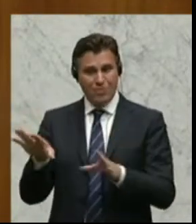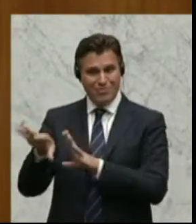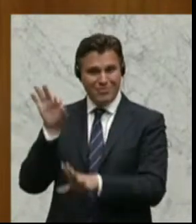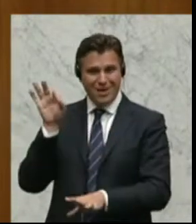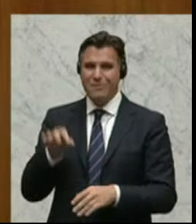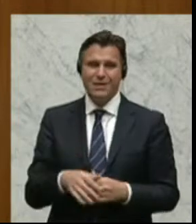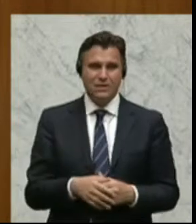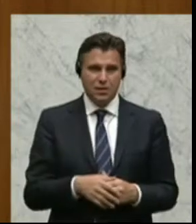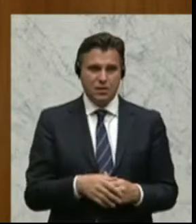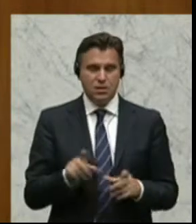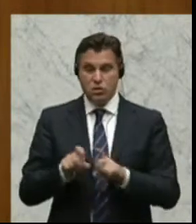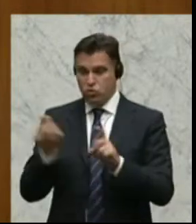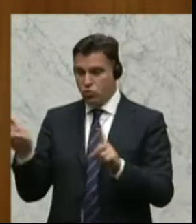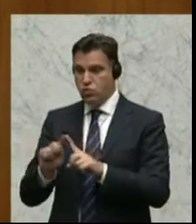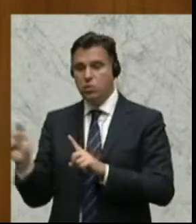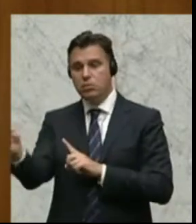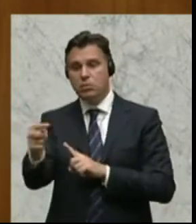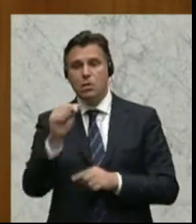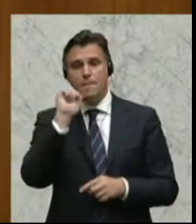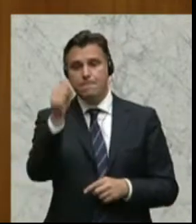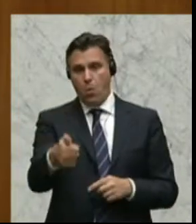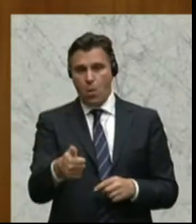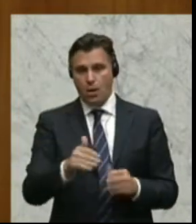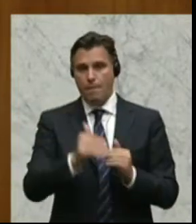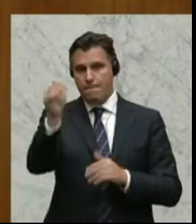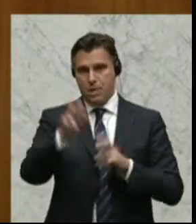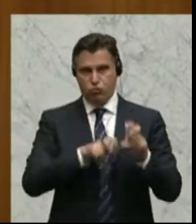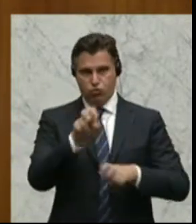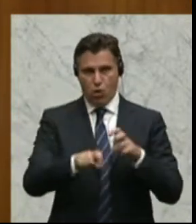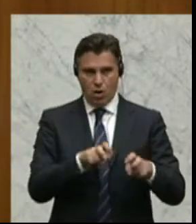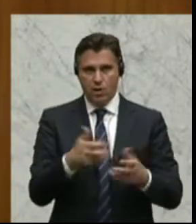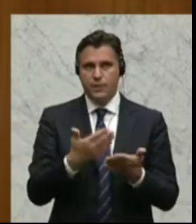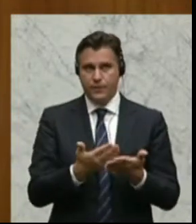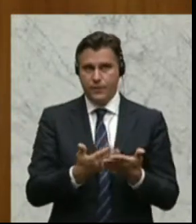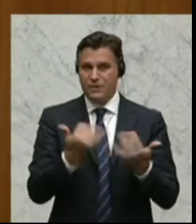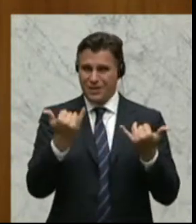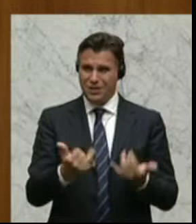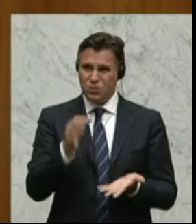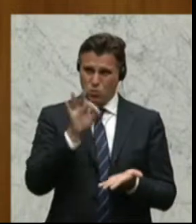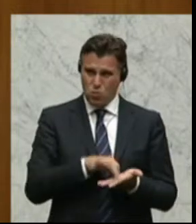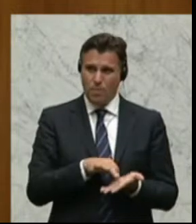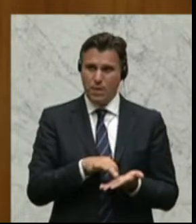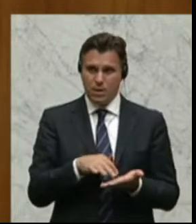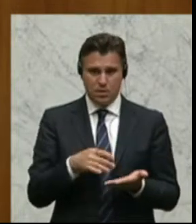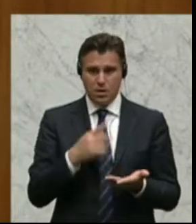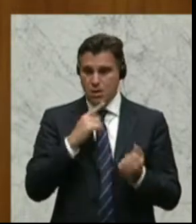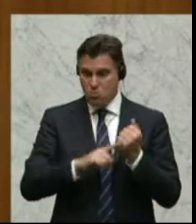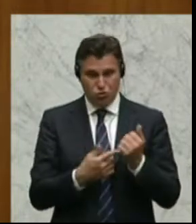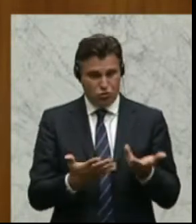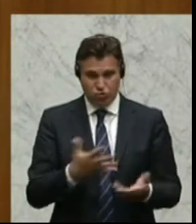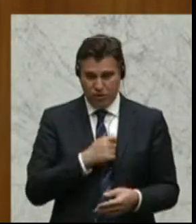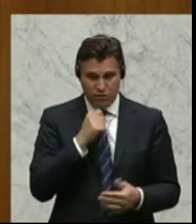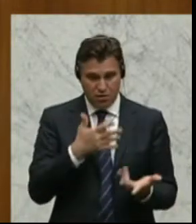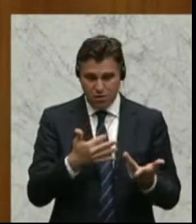sind. Daher müssen wir uns diese budgetären Spielräume, die derzeit nicht da sind, erst erarbeiten. Schulden